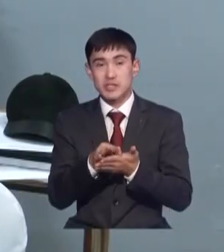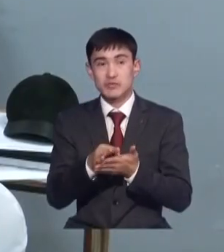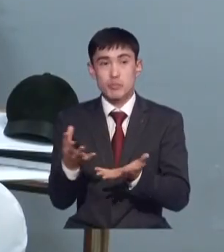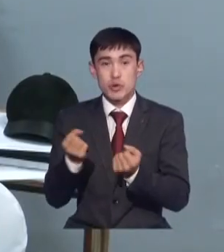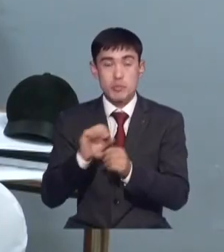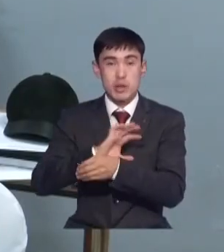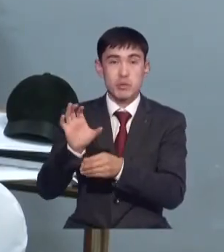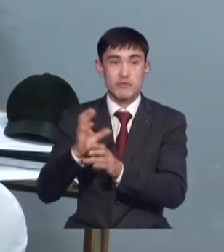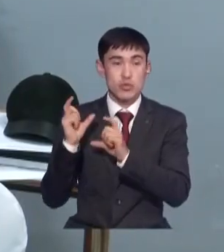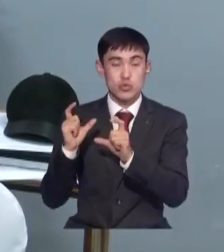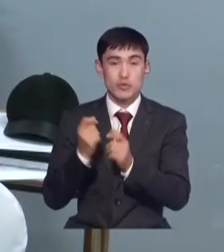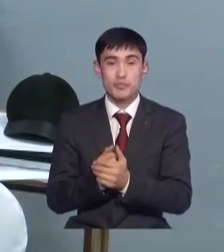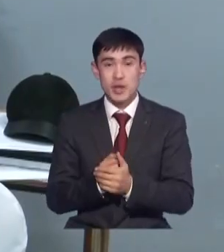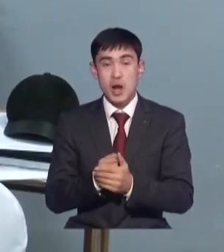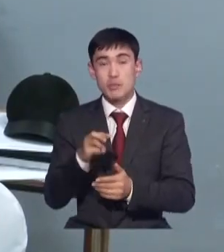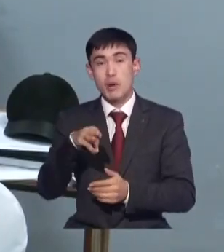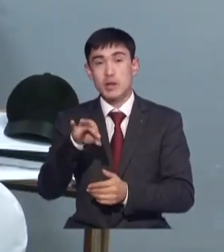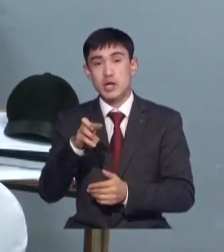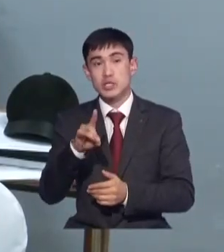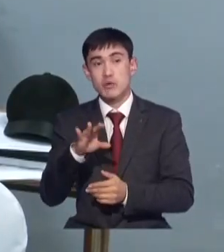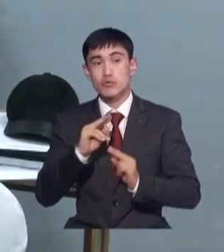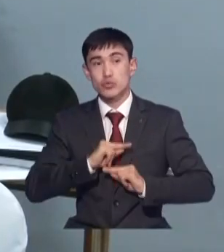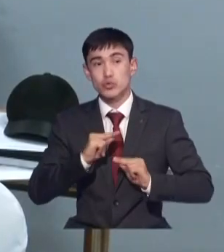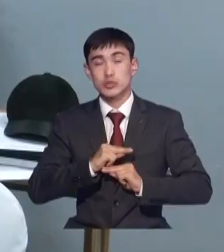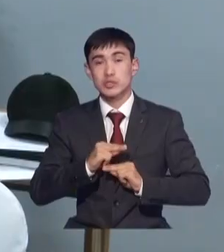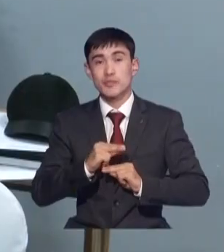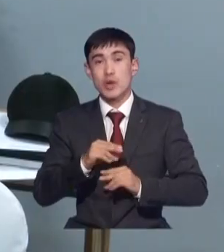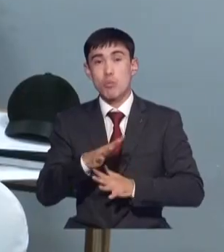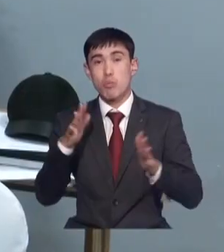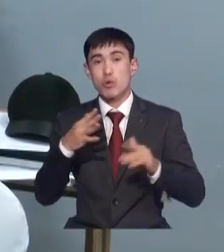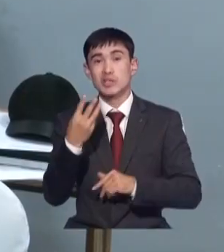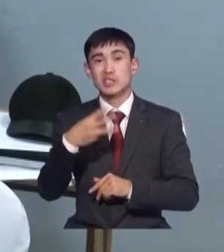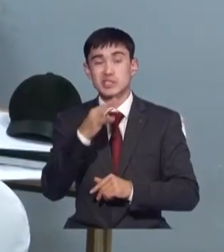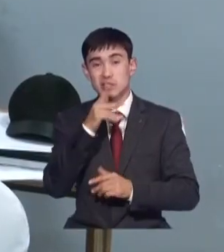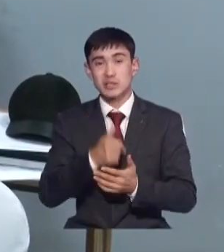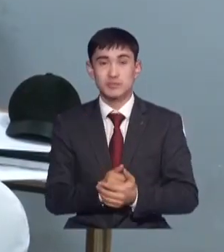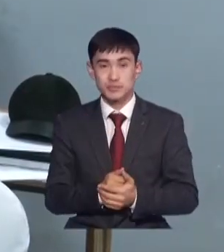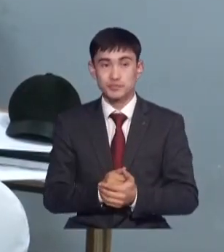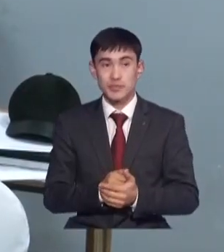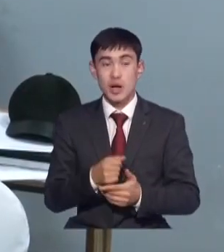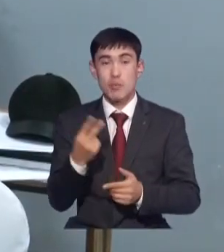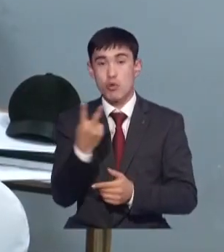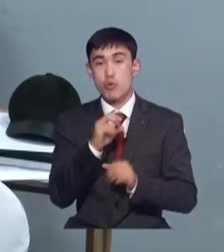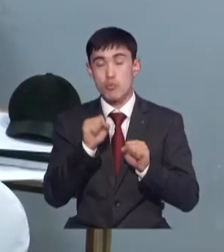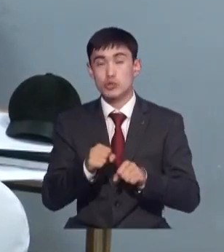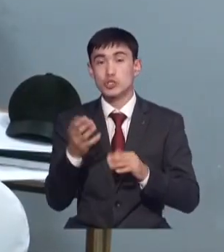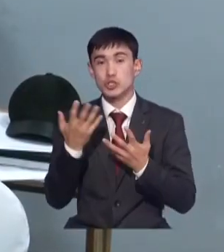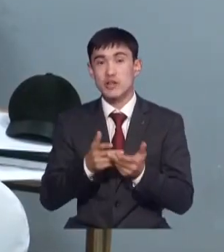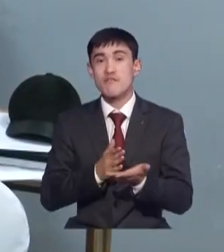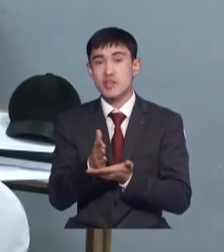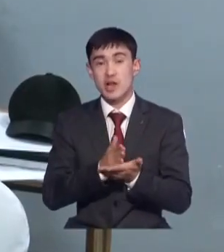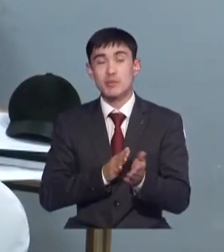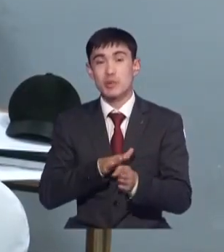прием и отправка грузов. А Панарбек Ажимов трудится на станции уже более 30 лет. Обоих можно считать